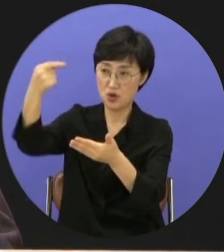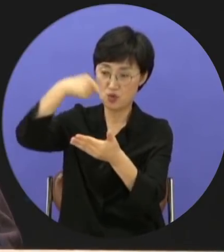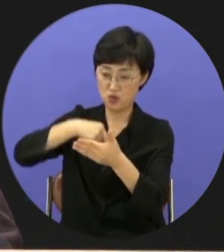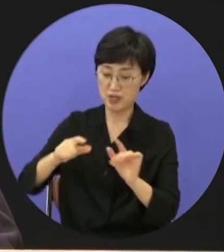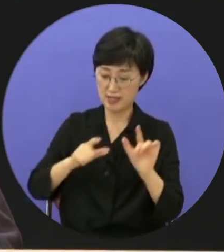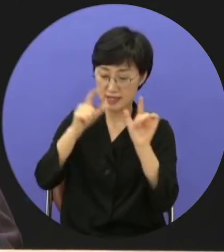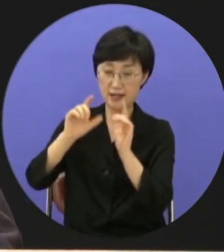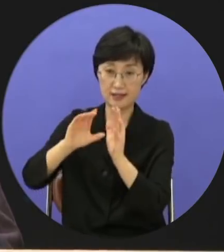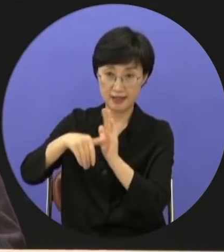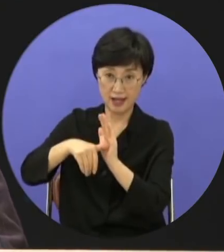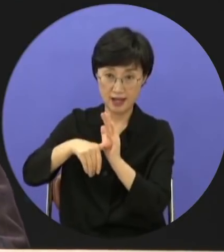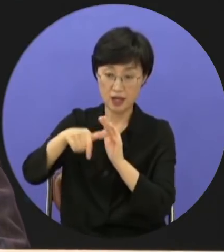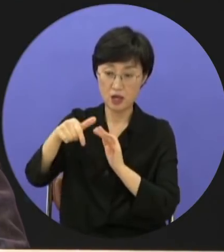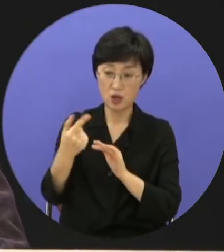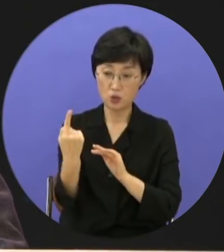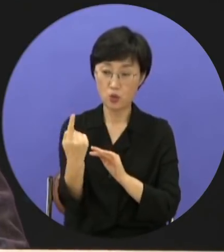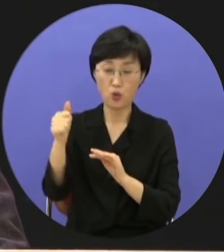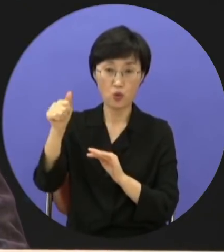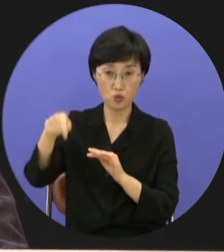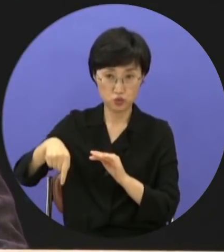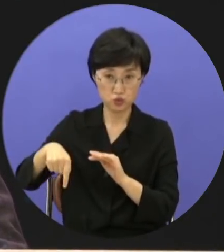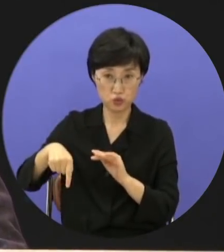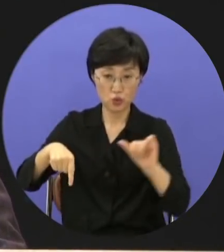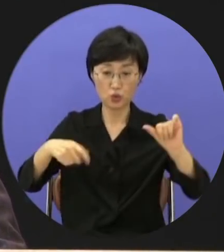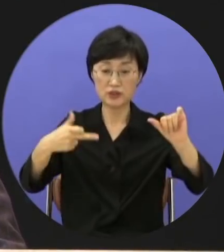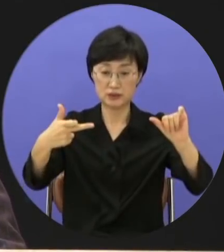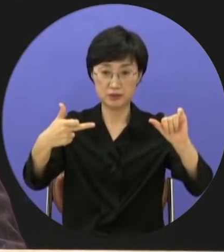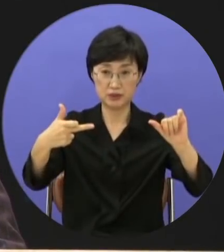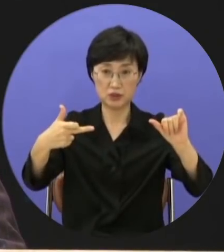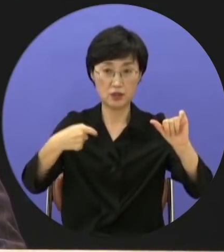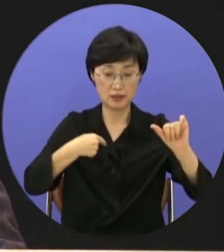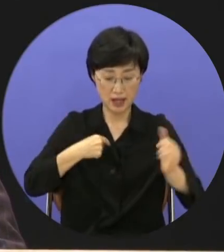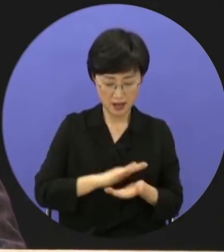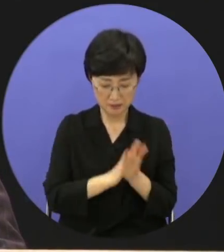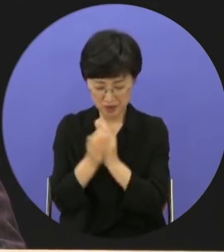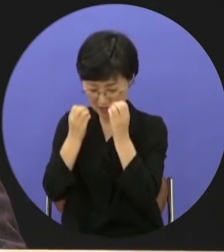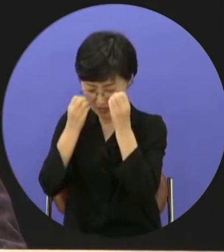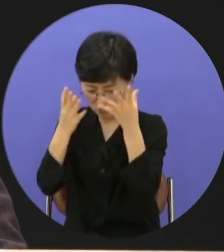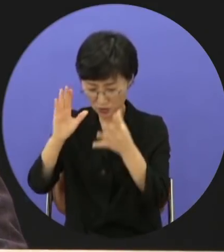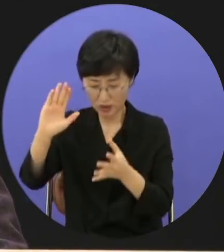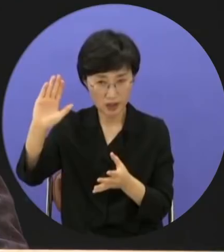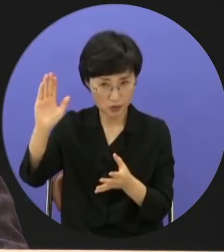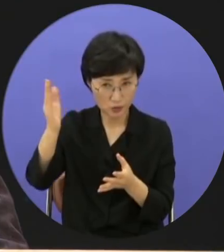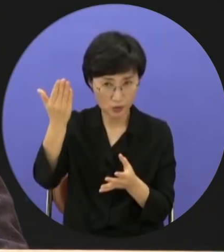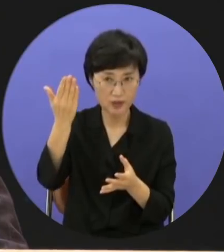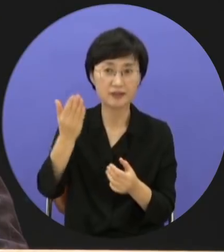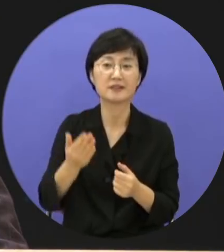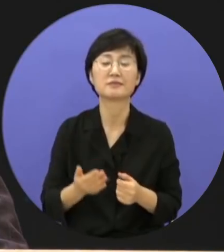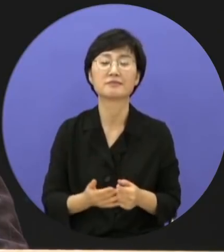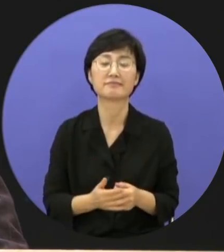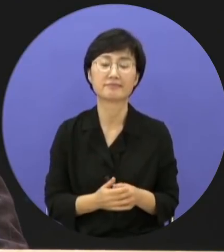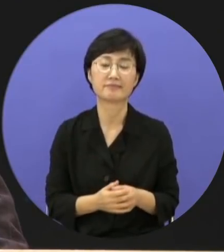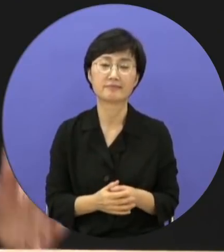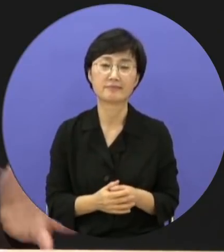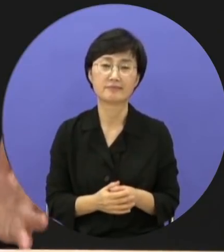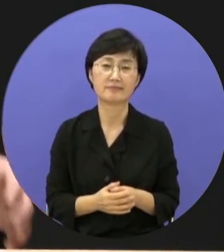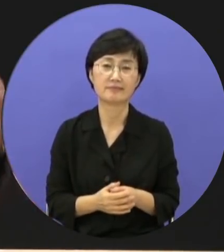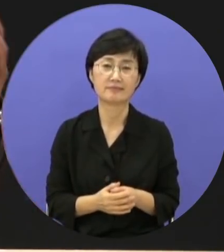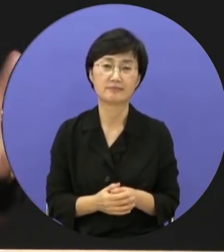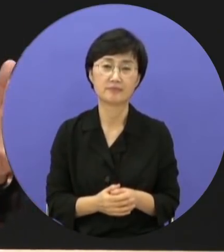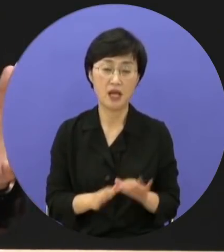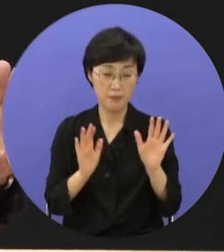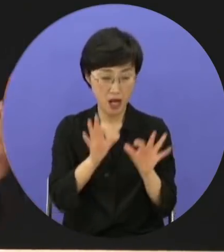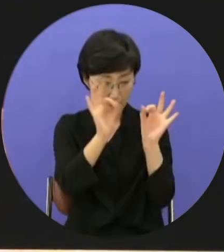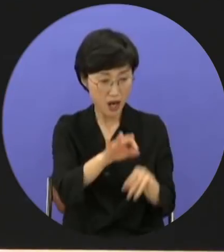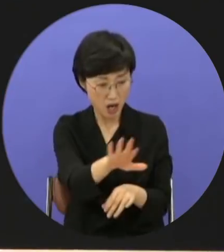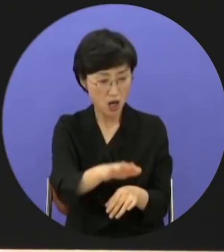time? 고린도후서 5장 17절에 새로운 피조물. 2 Corinthians 5:17 You are a new creation. 보라 너희가 새